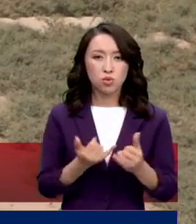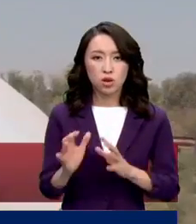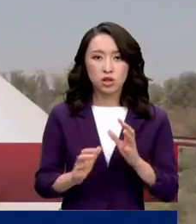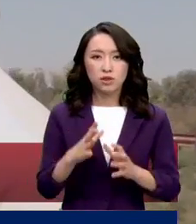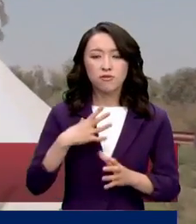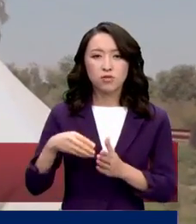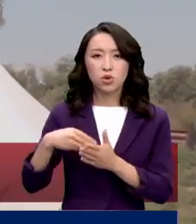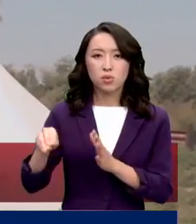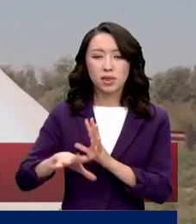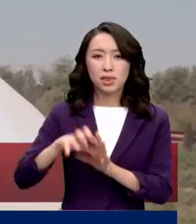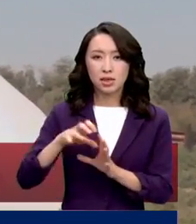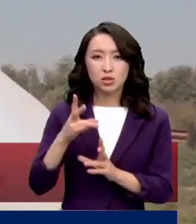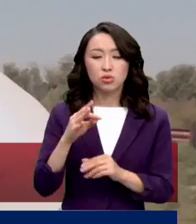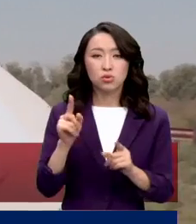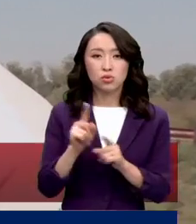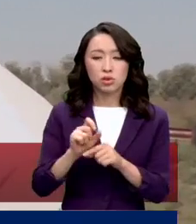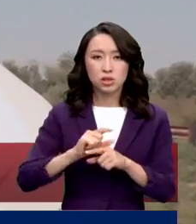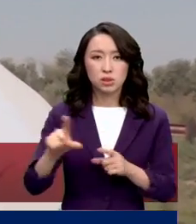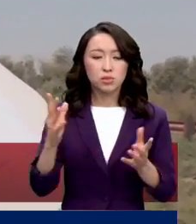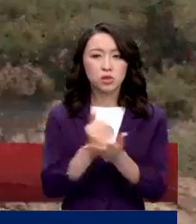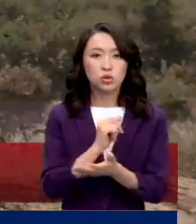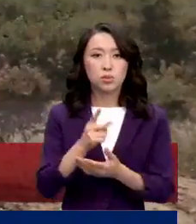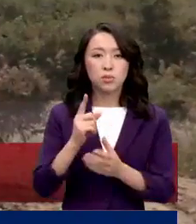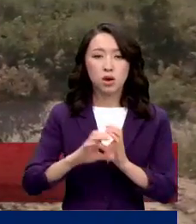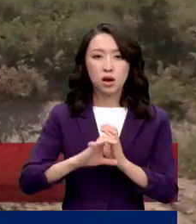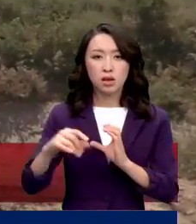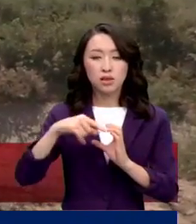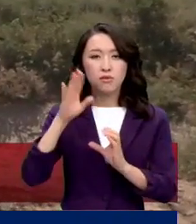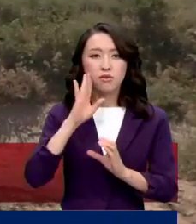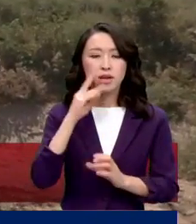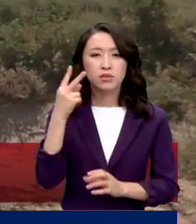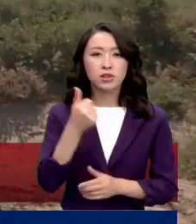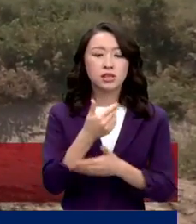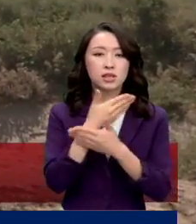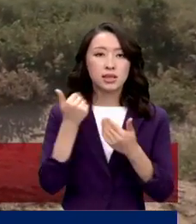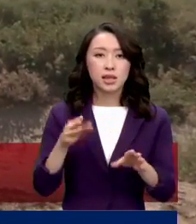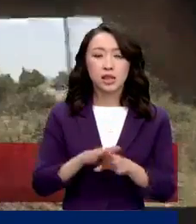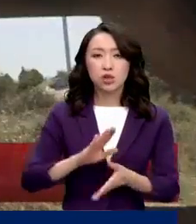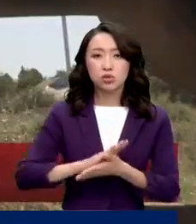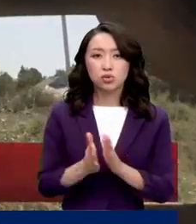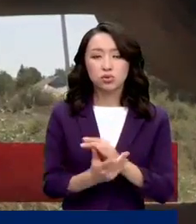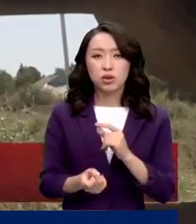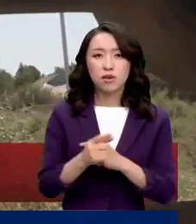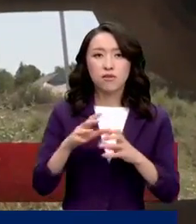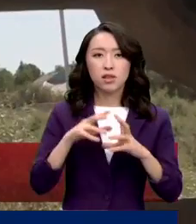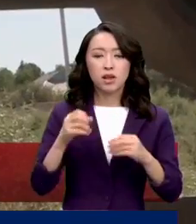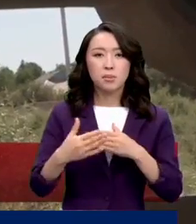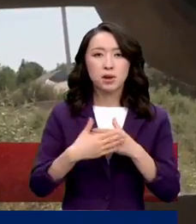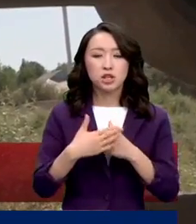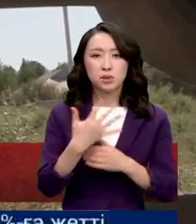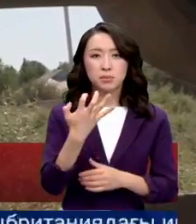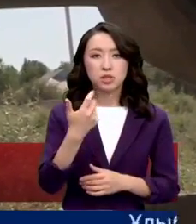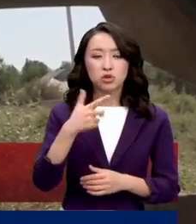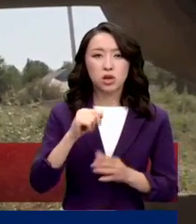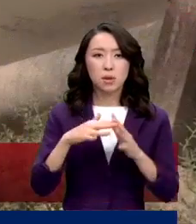купить насосы. Правда, и их запустить не удалось, ведь в канале тоже нет воды уже 2 недели. В такой ситуации оказались владельцы почти 500